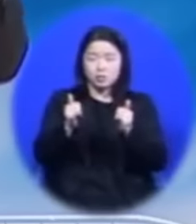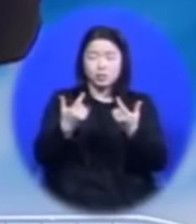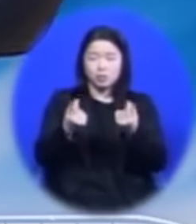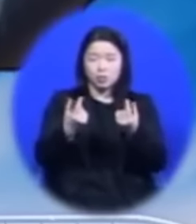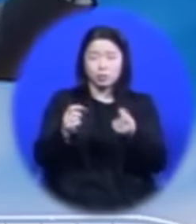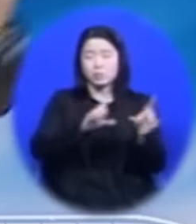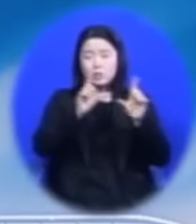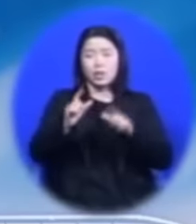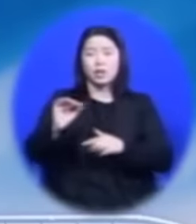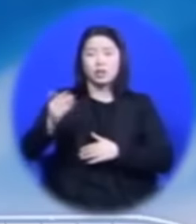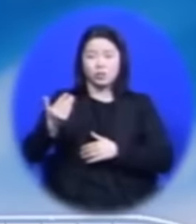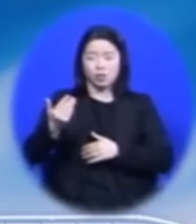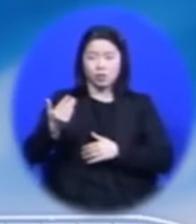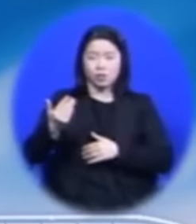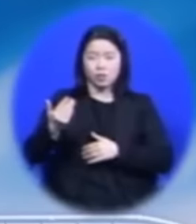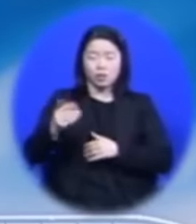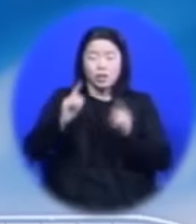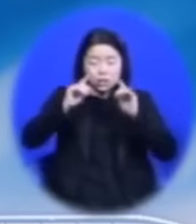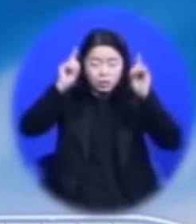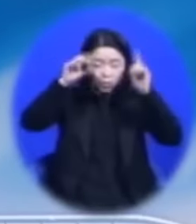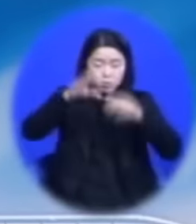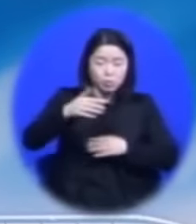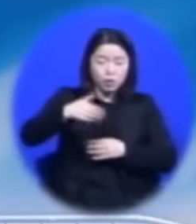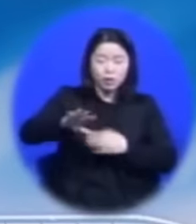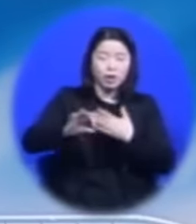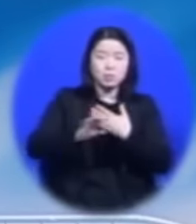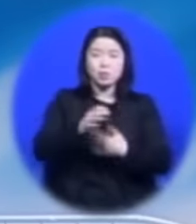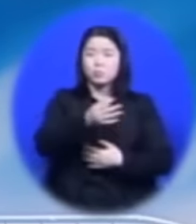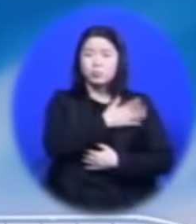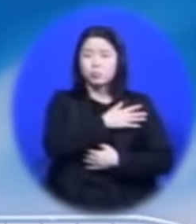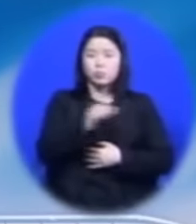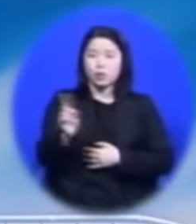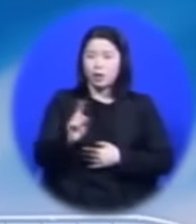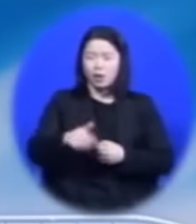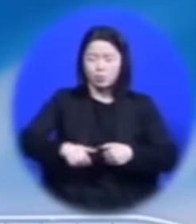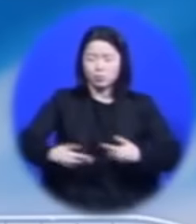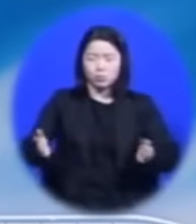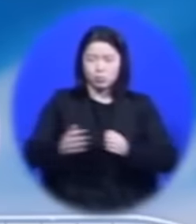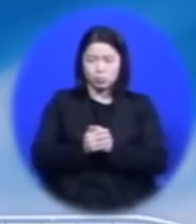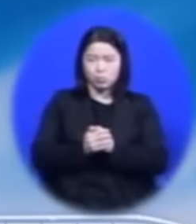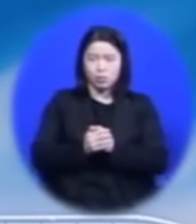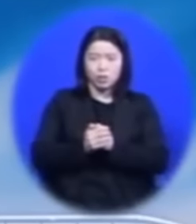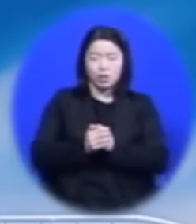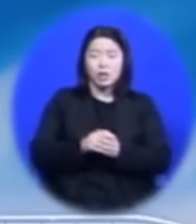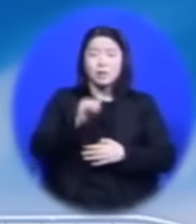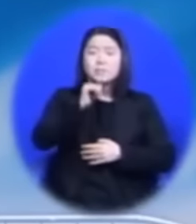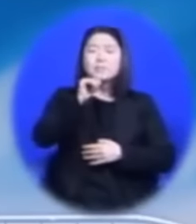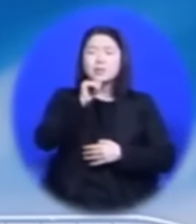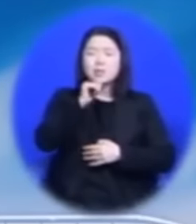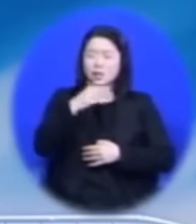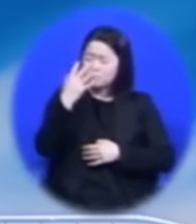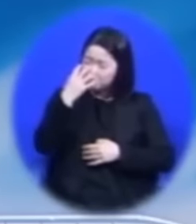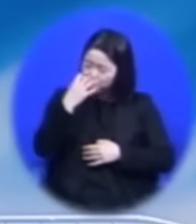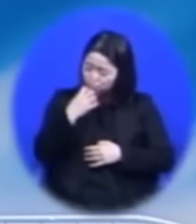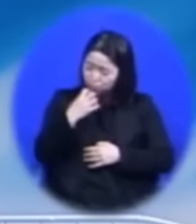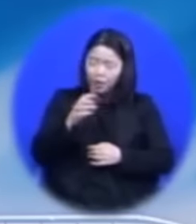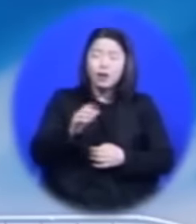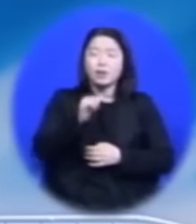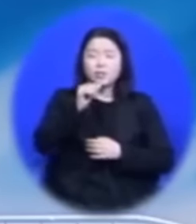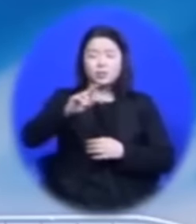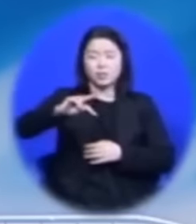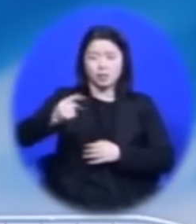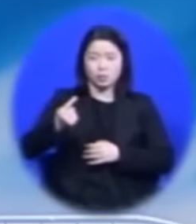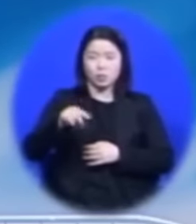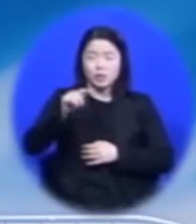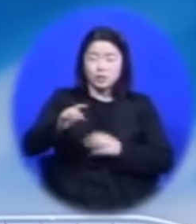지옥에 가고 나면 부자였던 게 무슨 소용이 있습니까? 비록 거지, 아주 비참한 거지라도